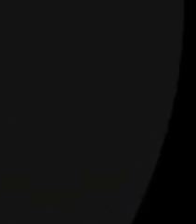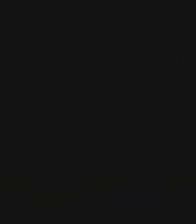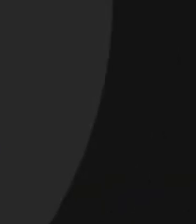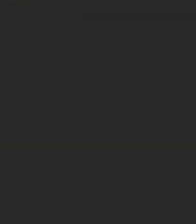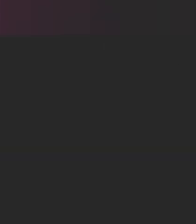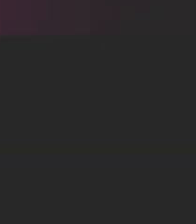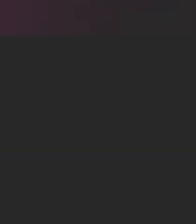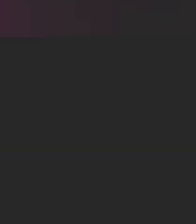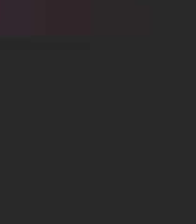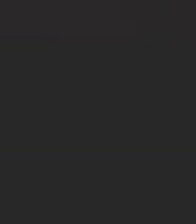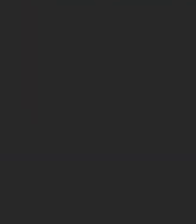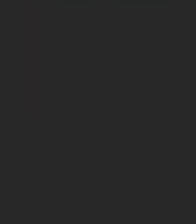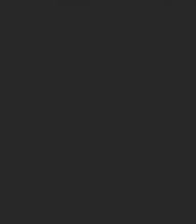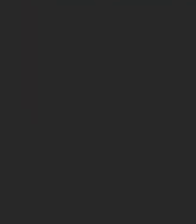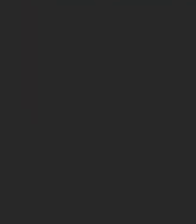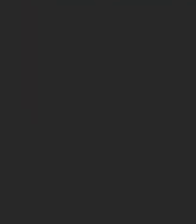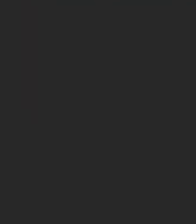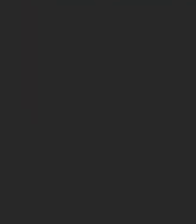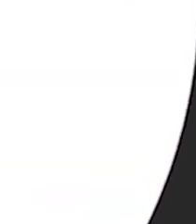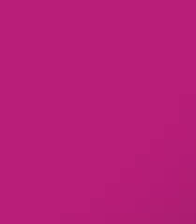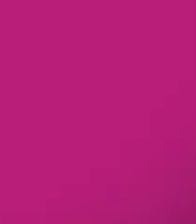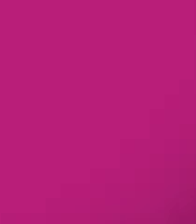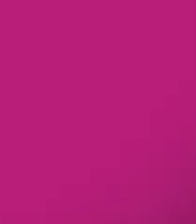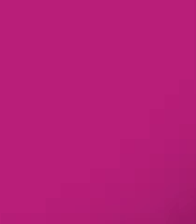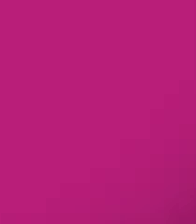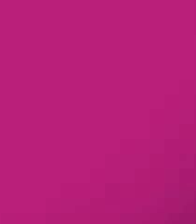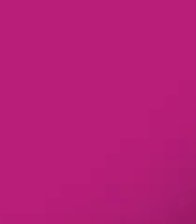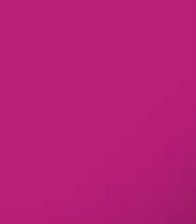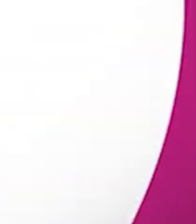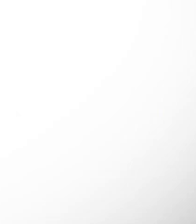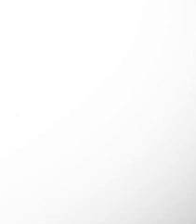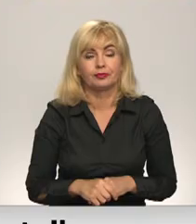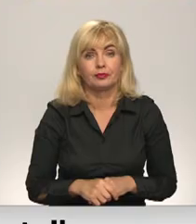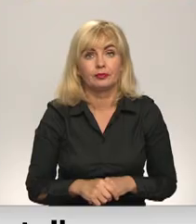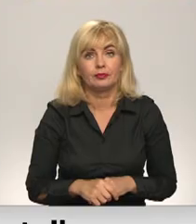Re, visi ēters ir te!